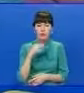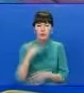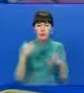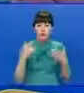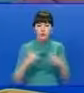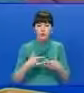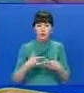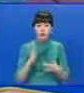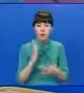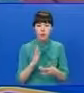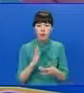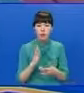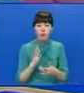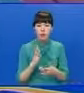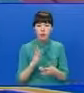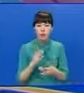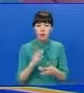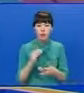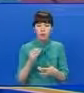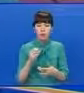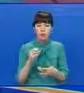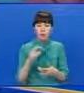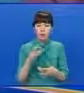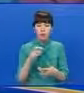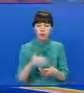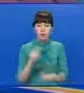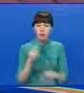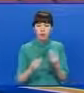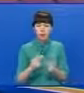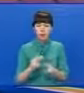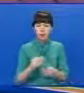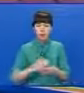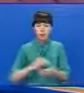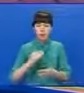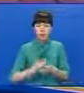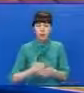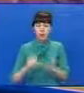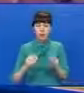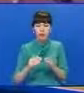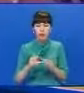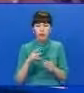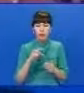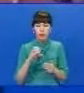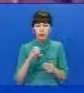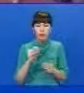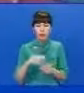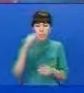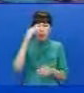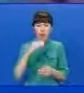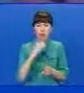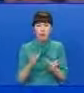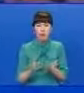түскем. Жерар Депардьенің баласы болып ойнадым. Теннисте басында үй жақта мұсарайда папамен бірге